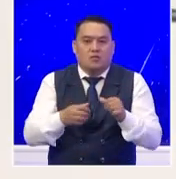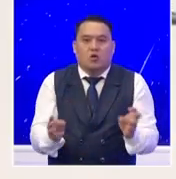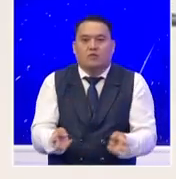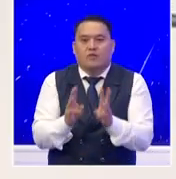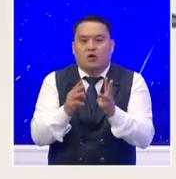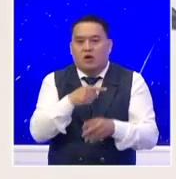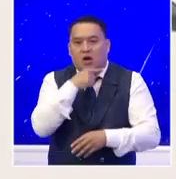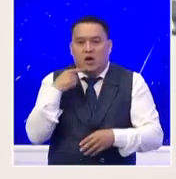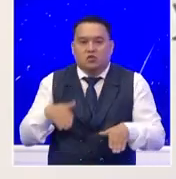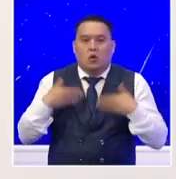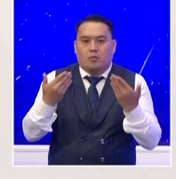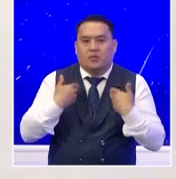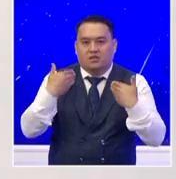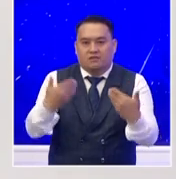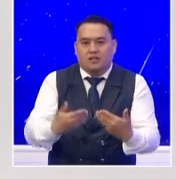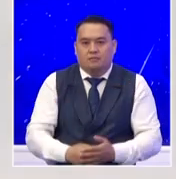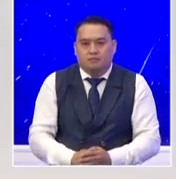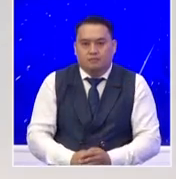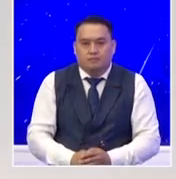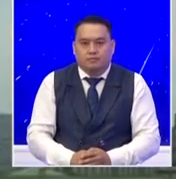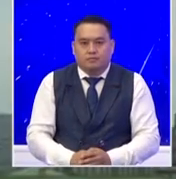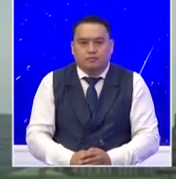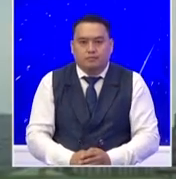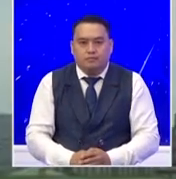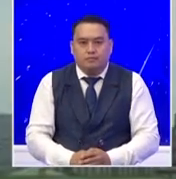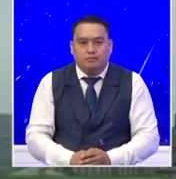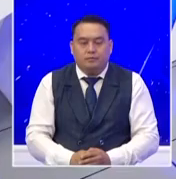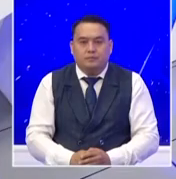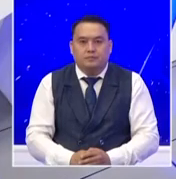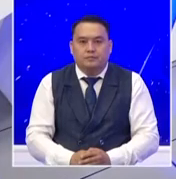оттуда к россиянам с поздравительной речью.